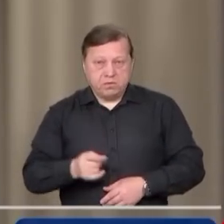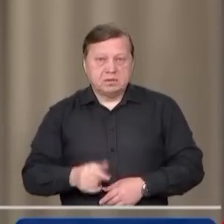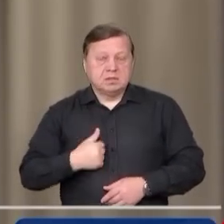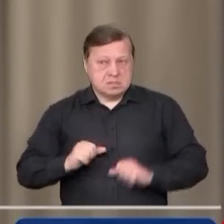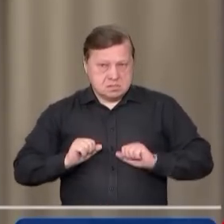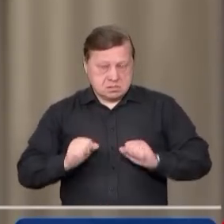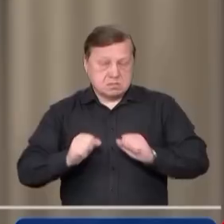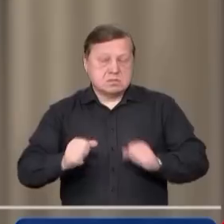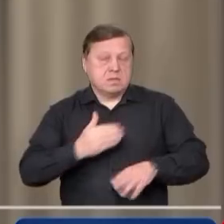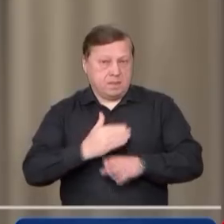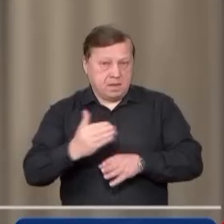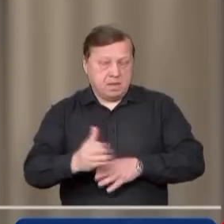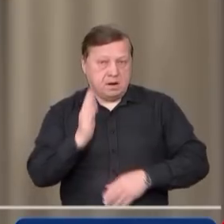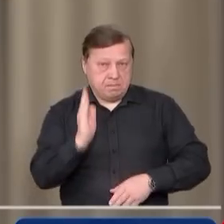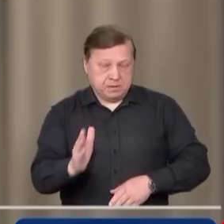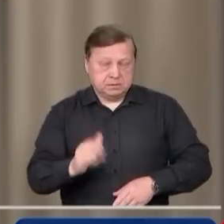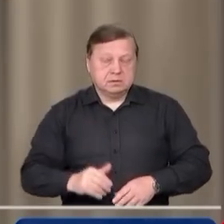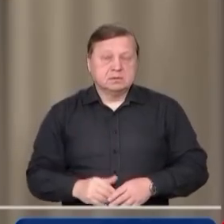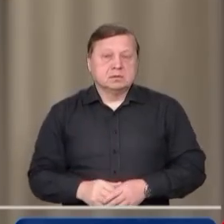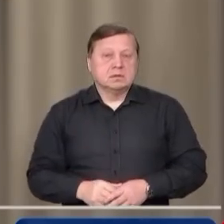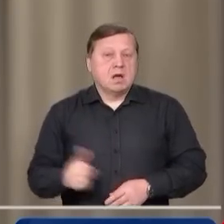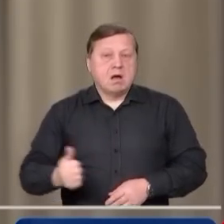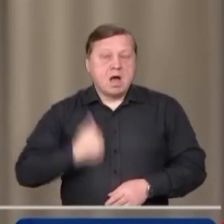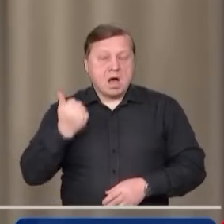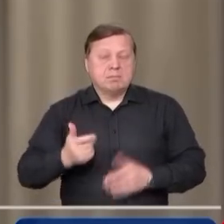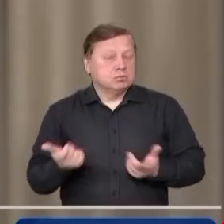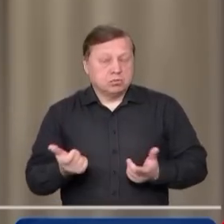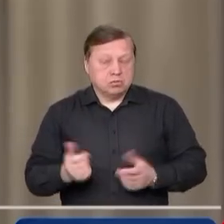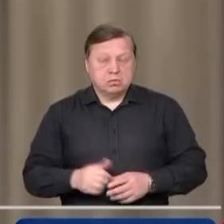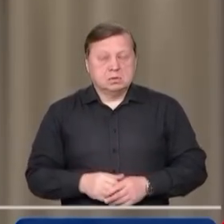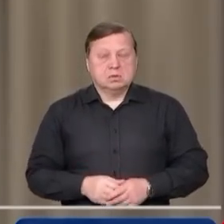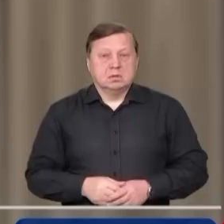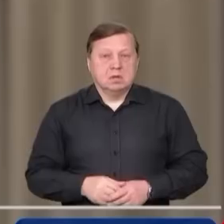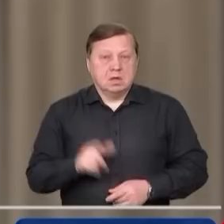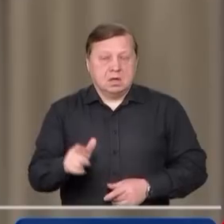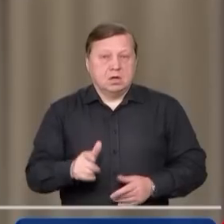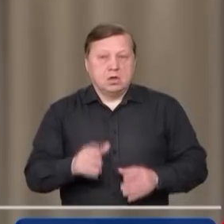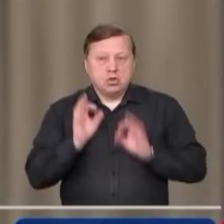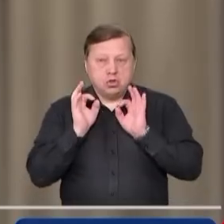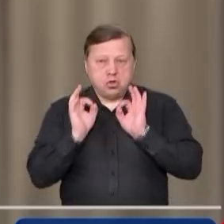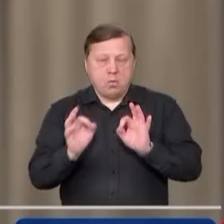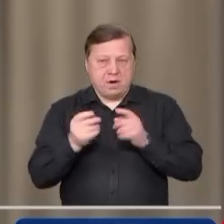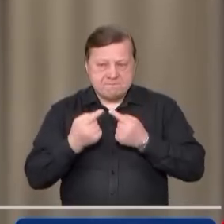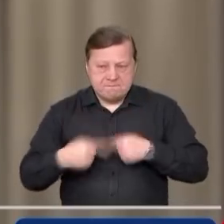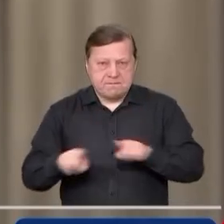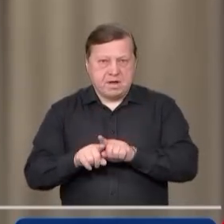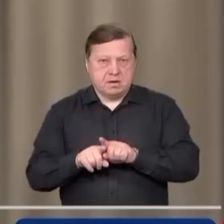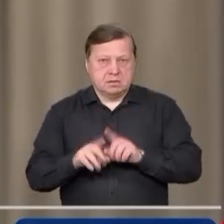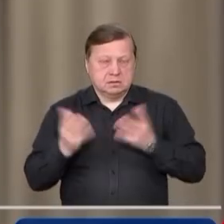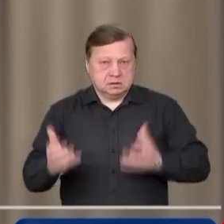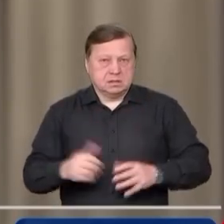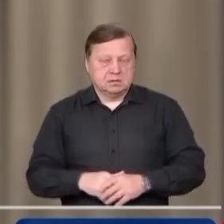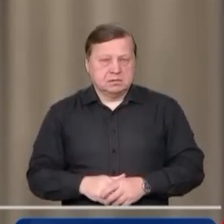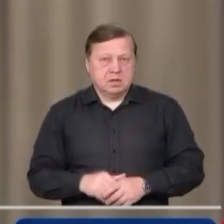wysiłków koniecznych do tego, aby zapewnić właśnie, że zostaną one właściwie wykorzystywane. Słyszeli państwo o